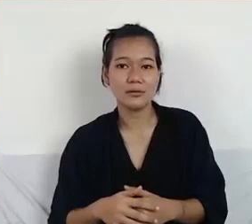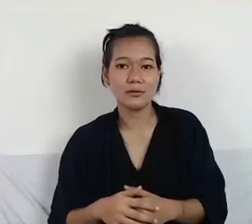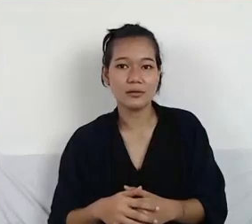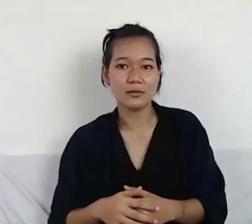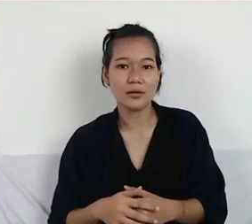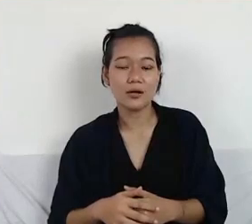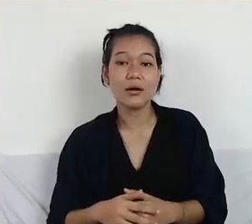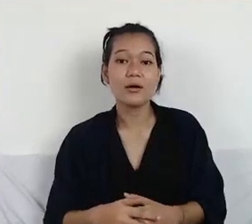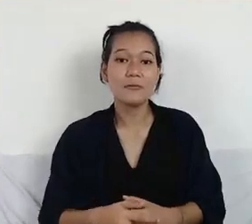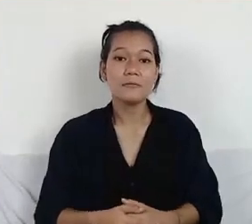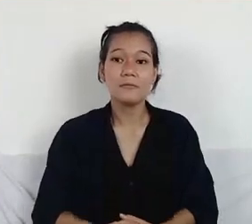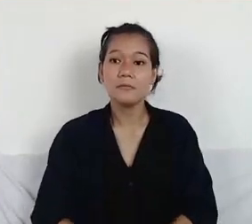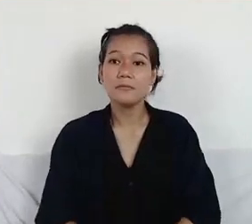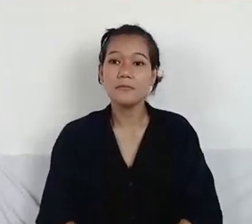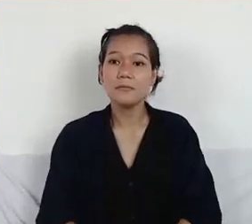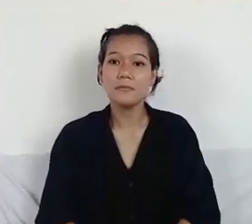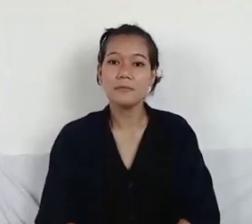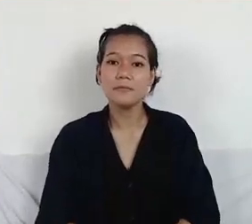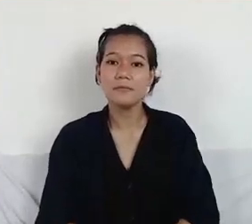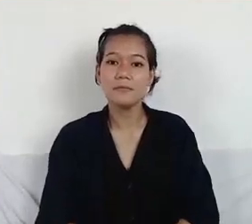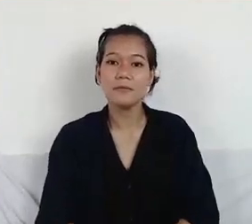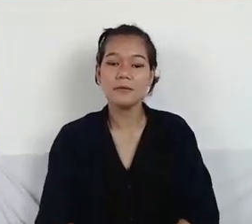iya.